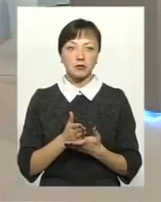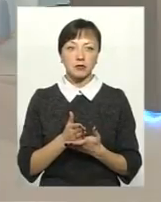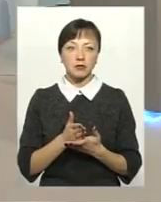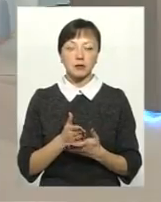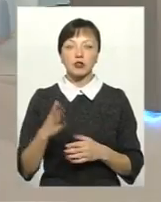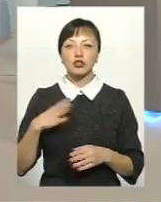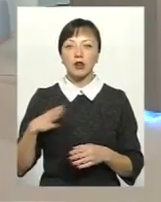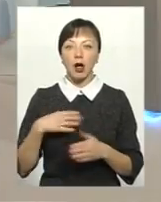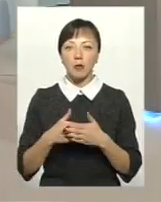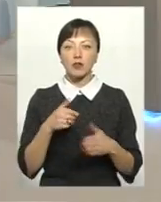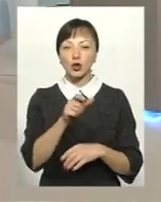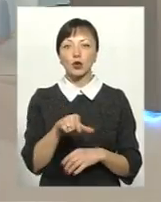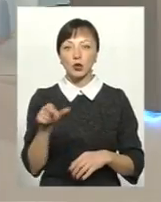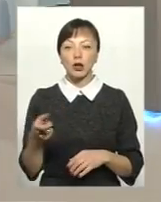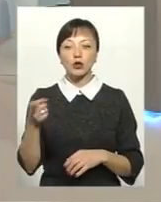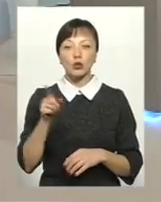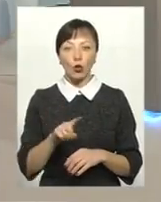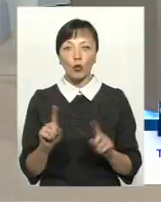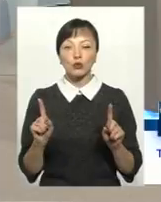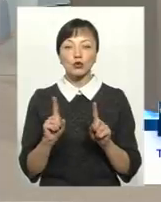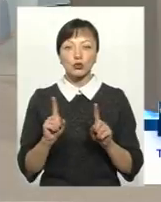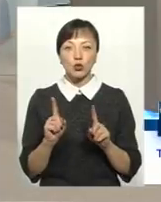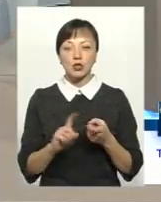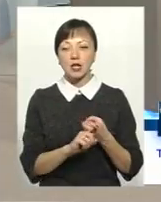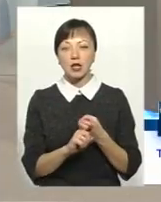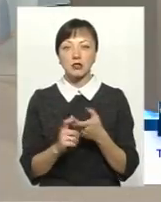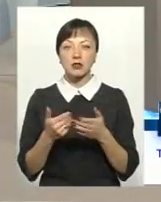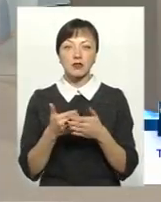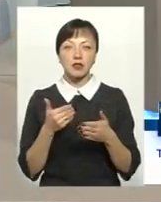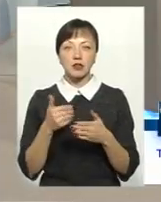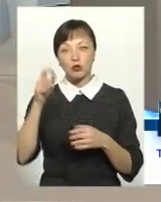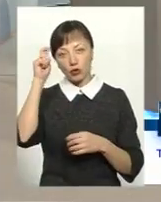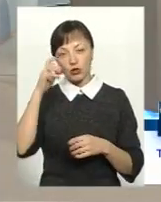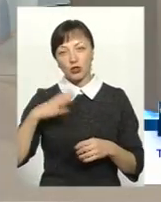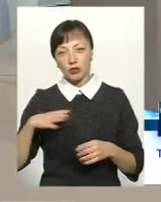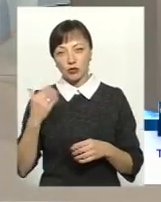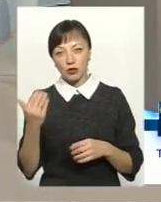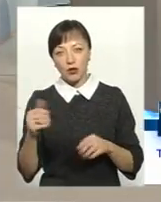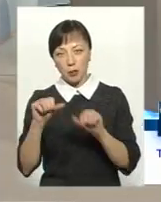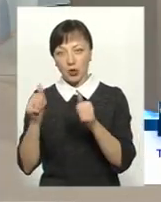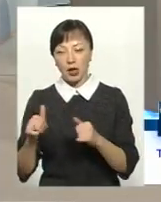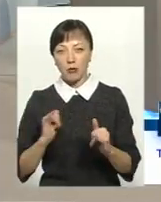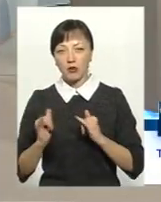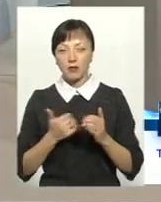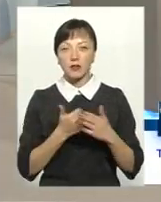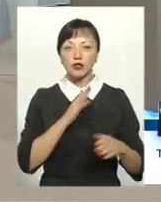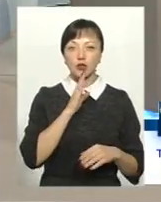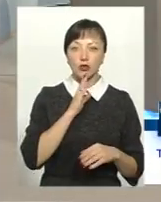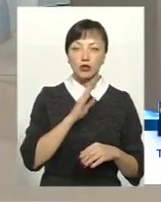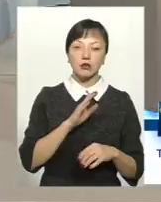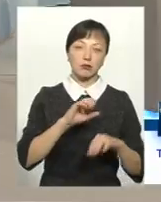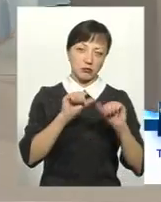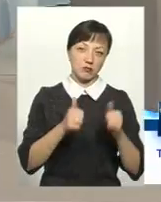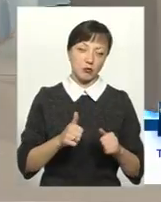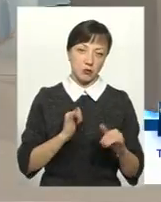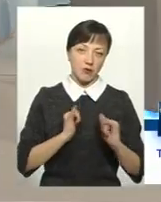ми чекаємо від людей щось того, що в залежності від статі, від чоловіків – чоловічої моделі поведінки, від жінок – жіночої моделі